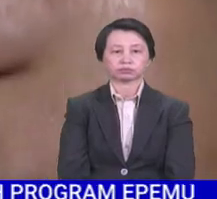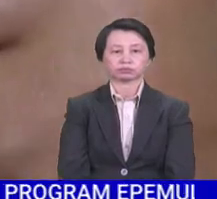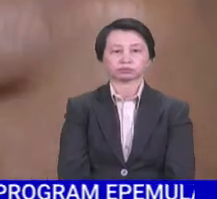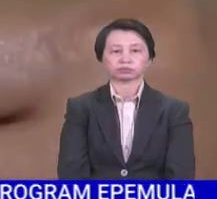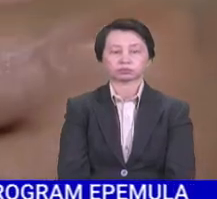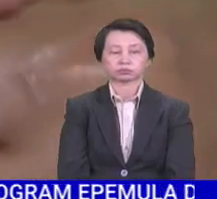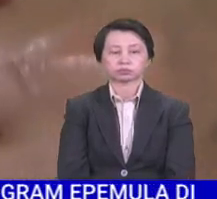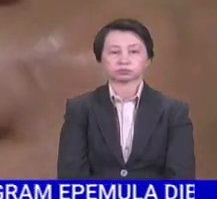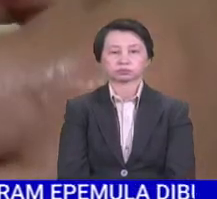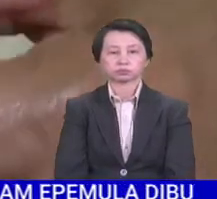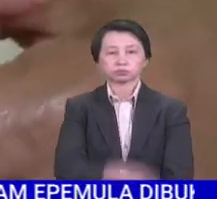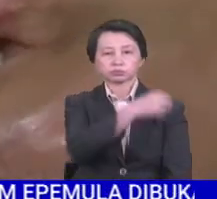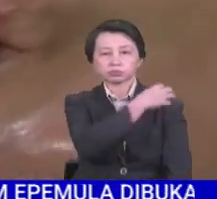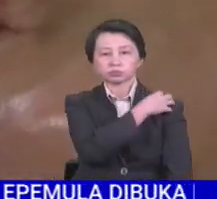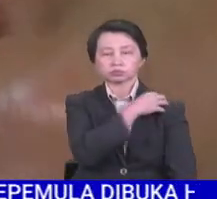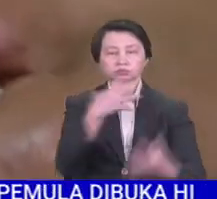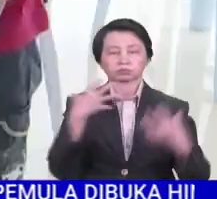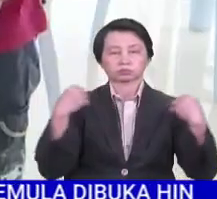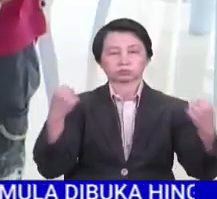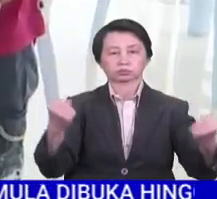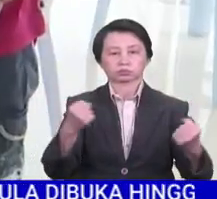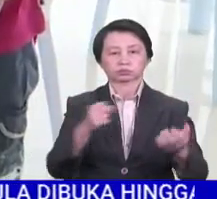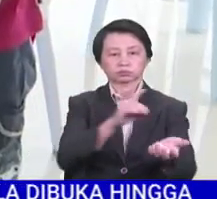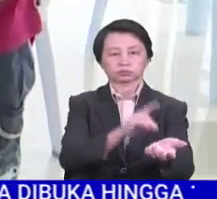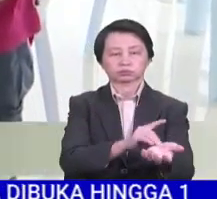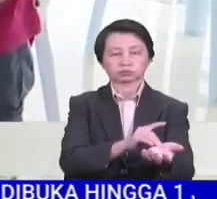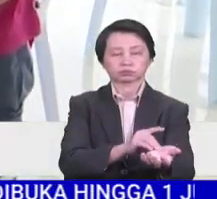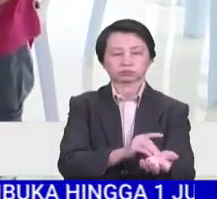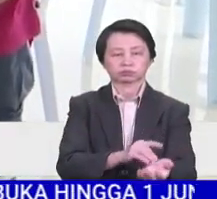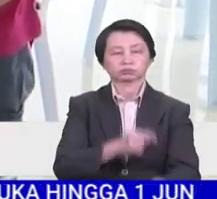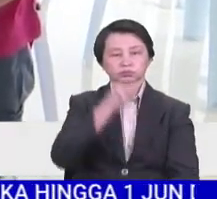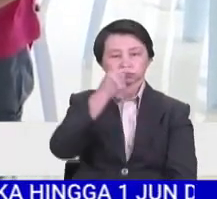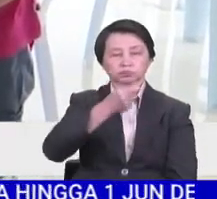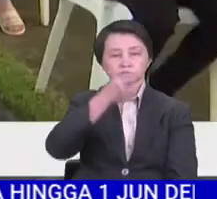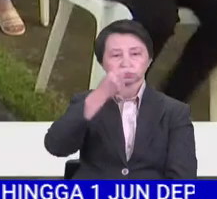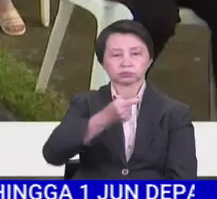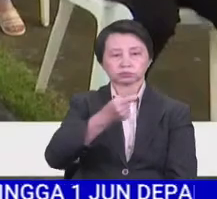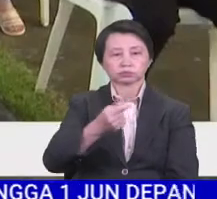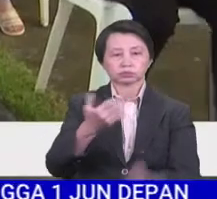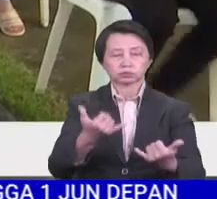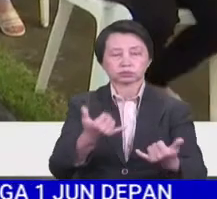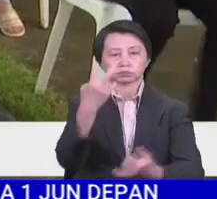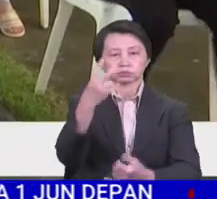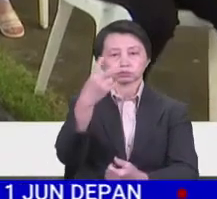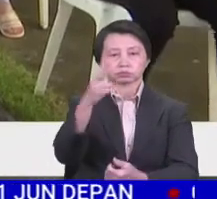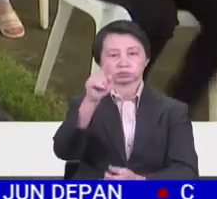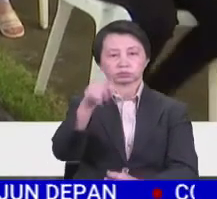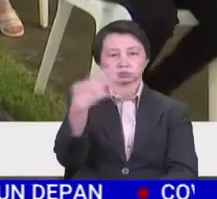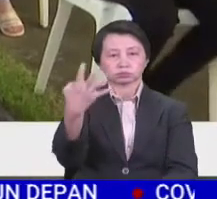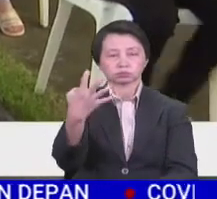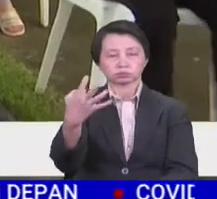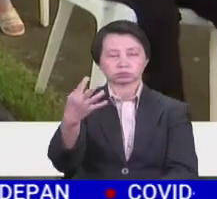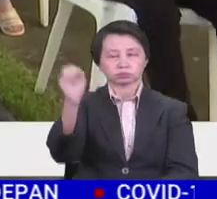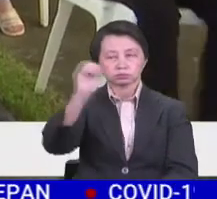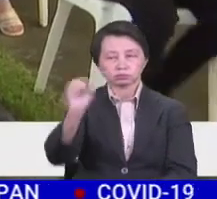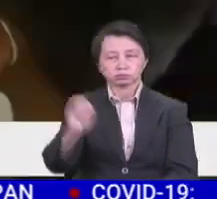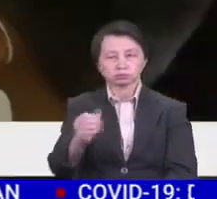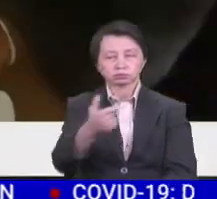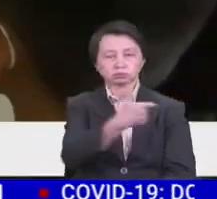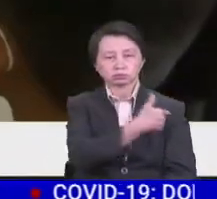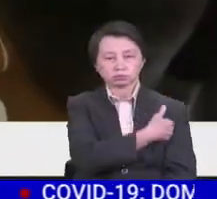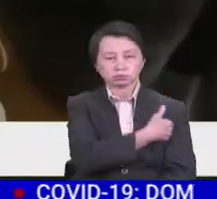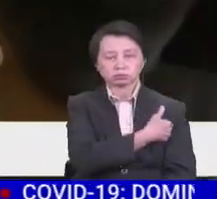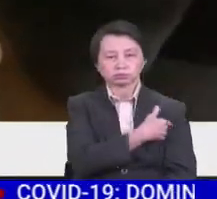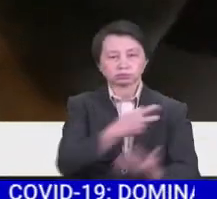lain pegawai kesehatan Sandakan Dr Johari Awang besar berkata setakat 12 April kadar peratusan vaksinasi